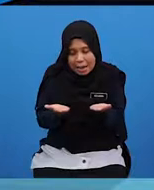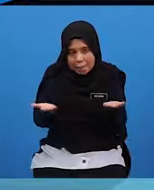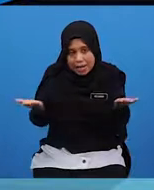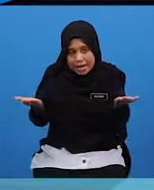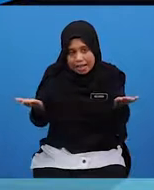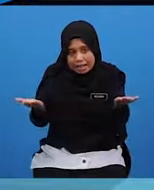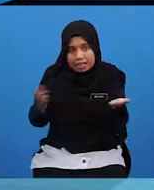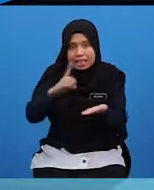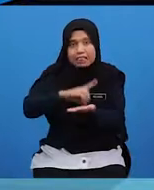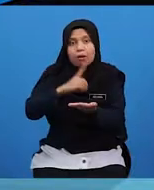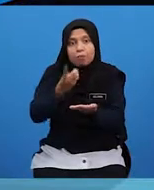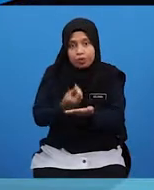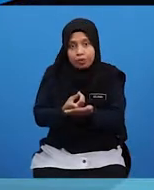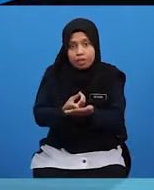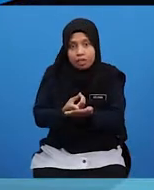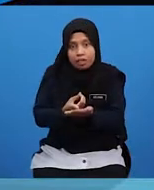dapur semawar.